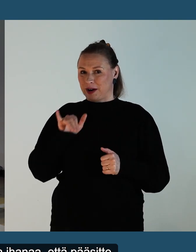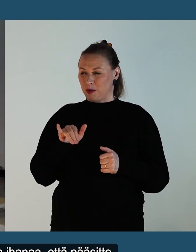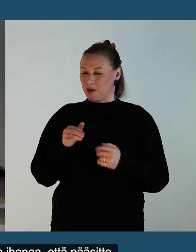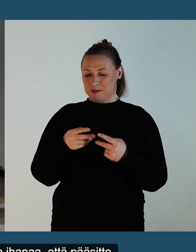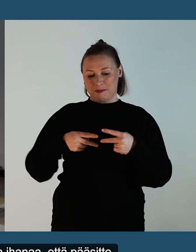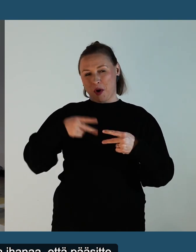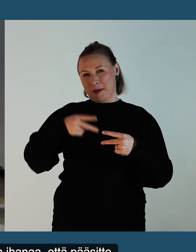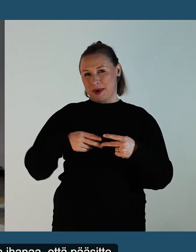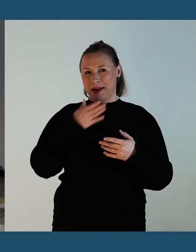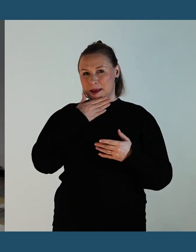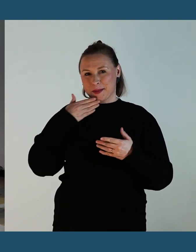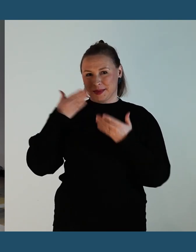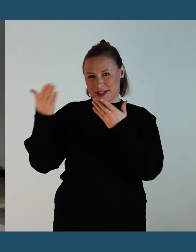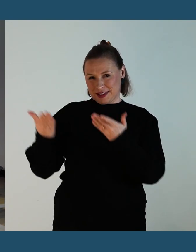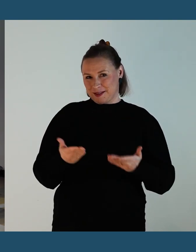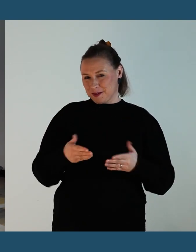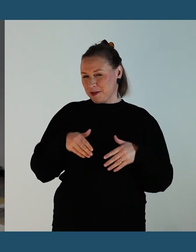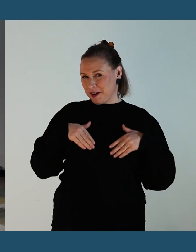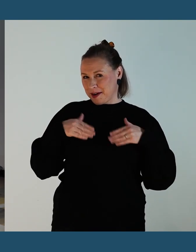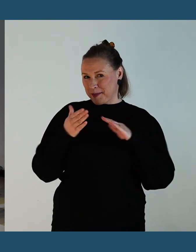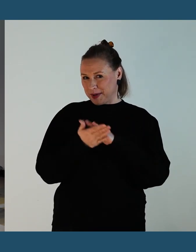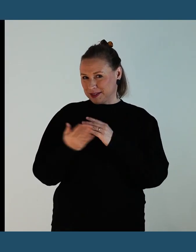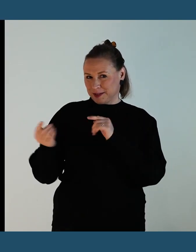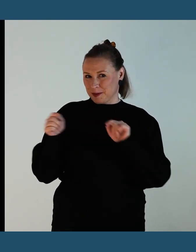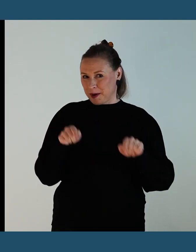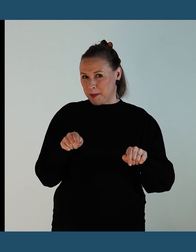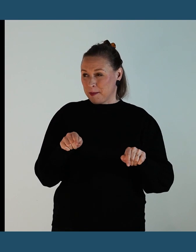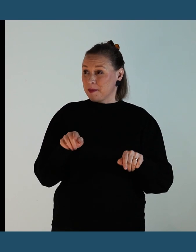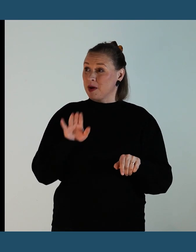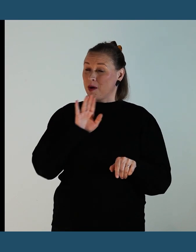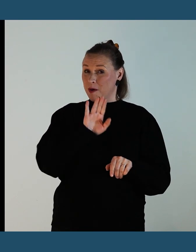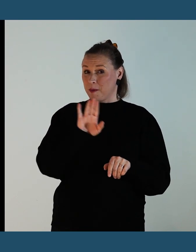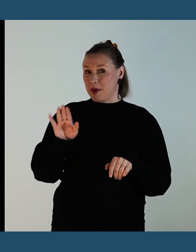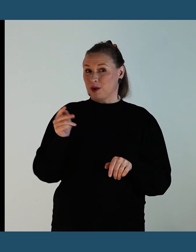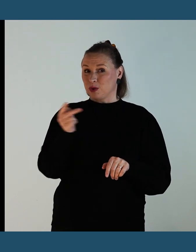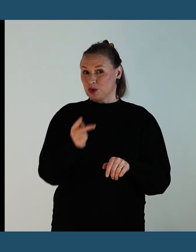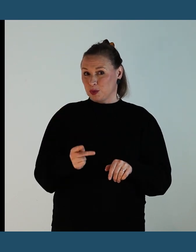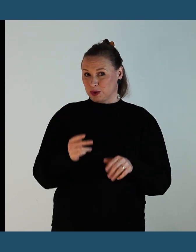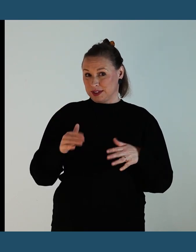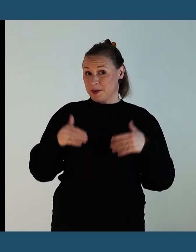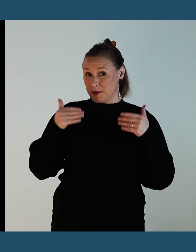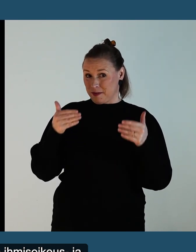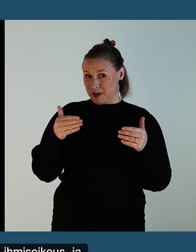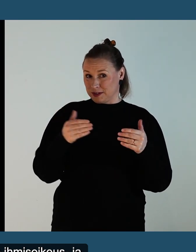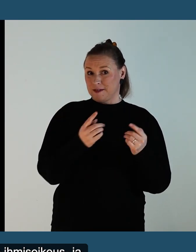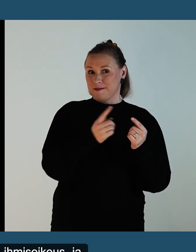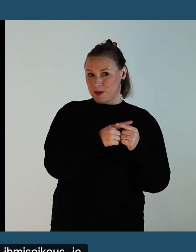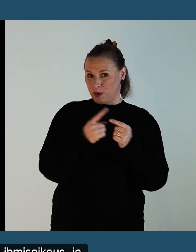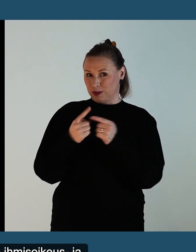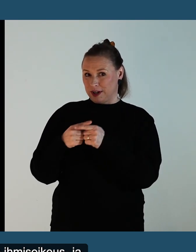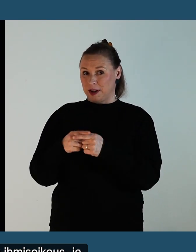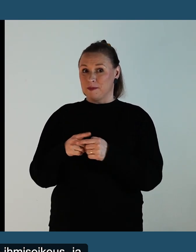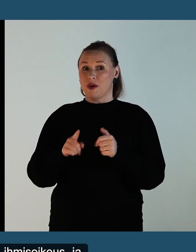ihanaa, että pääsitte paikalle. Otetaan teidän kysymykset tähän seuraavaksi vuorotellen ja aloitetaan SETAsta. SETA on